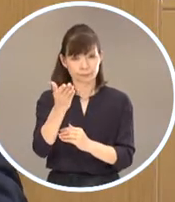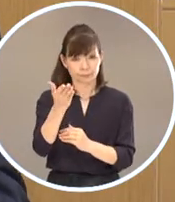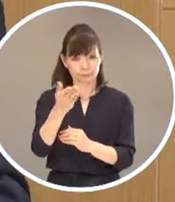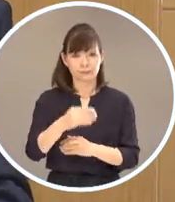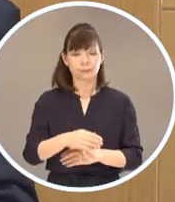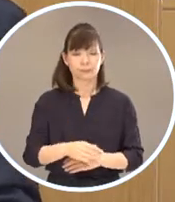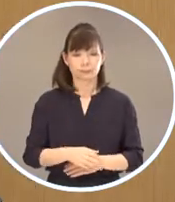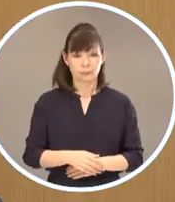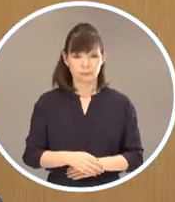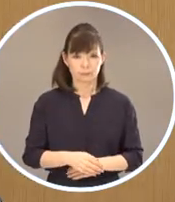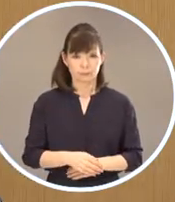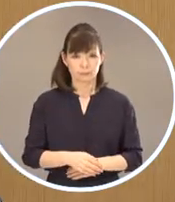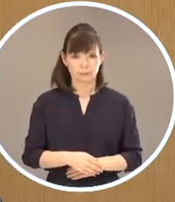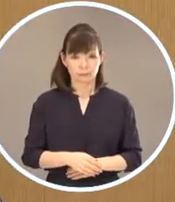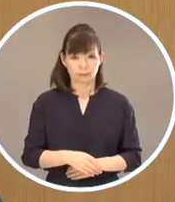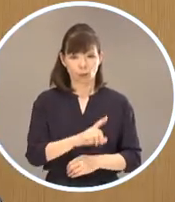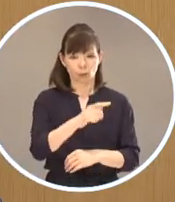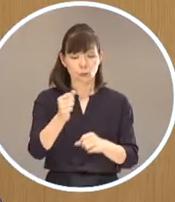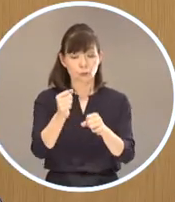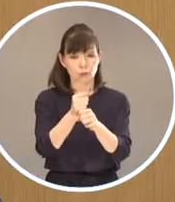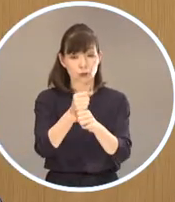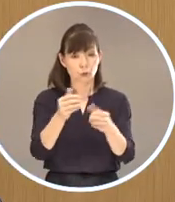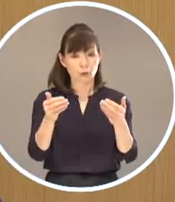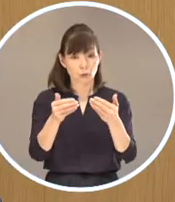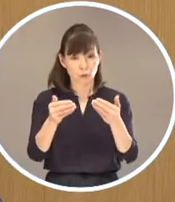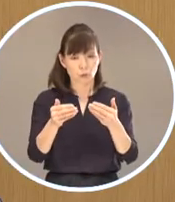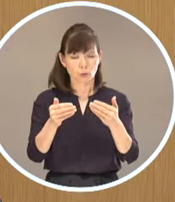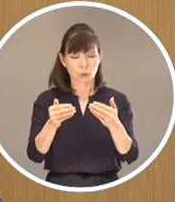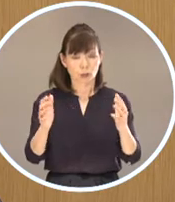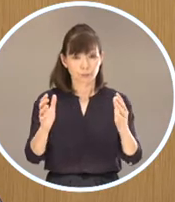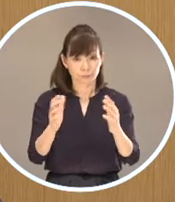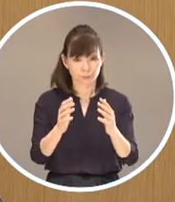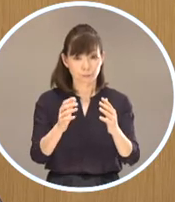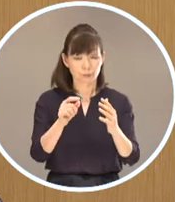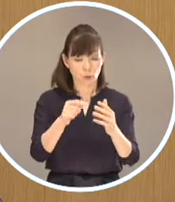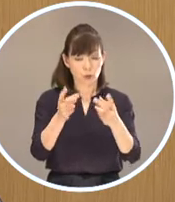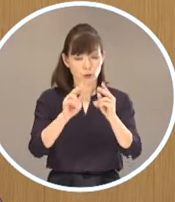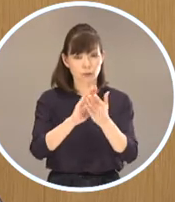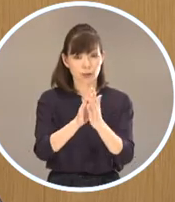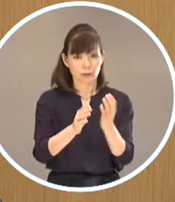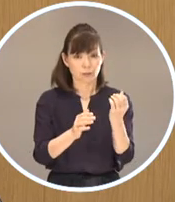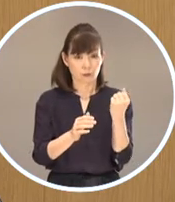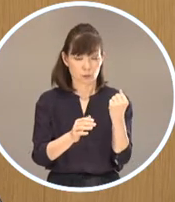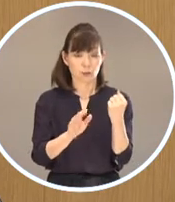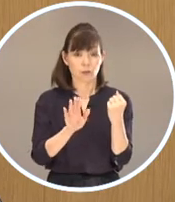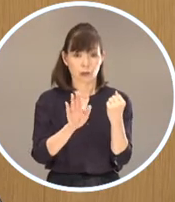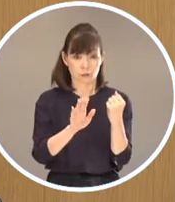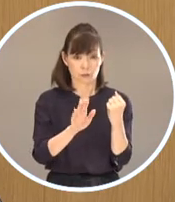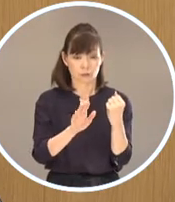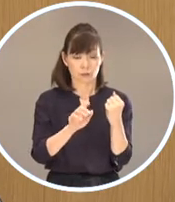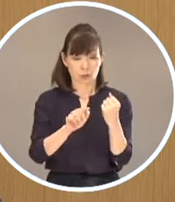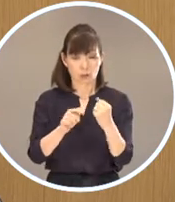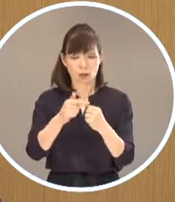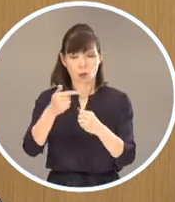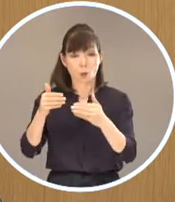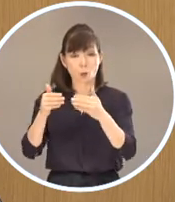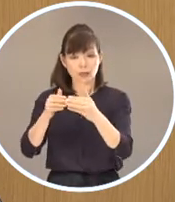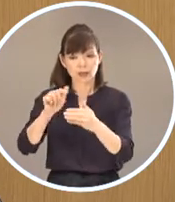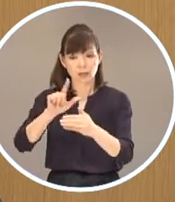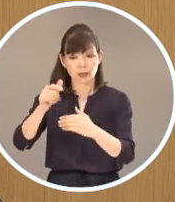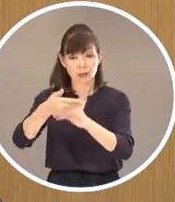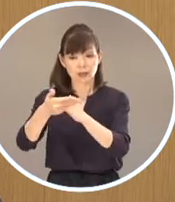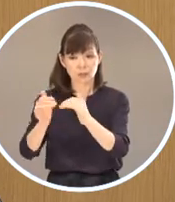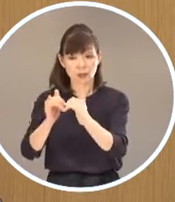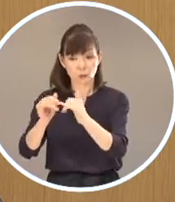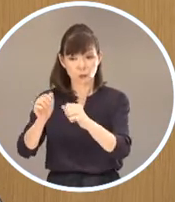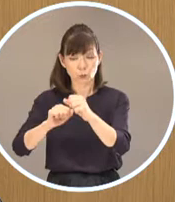します。 ものづくり産業が集積していること等の本県の強みや、現在大崎上島町で進